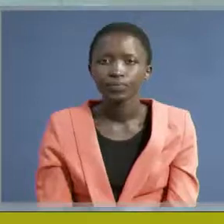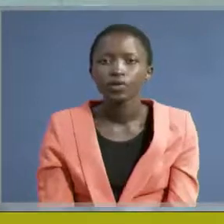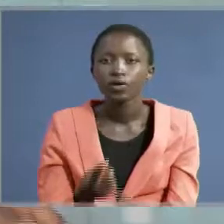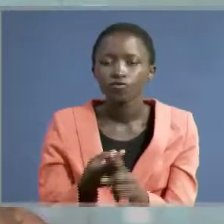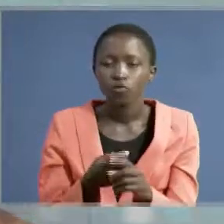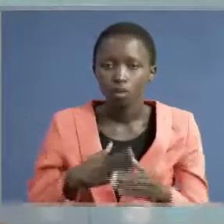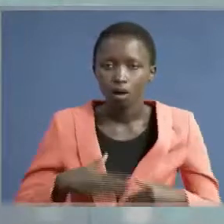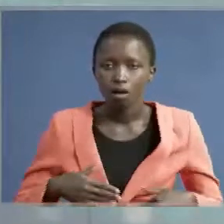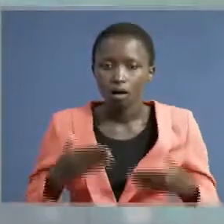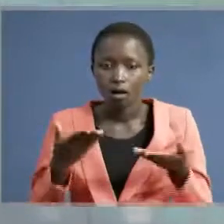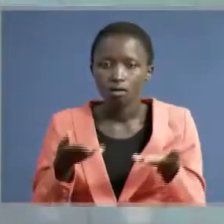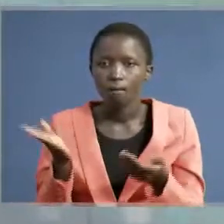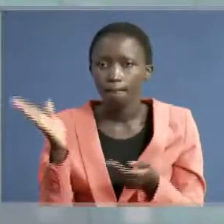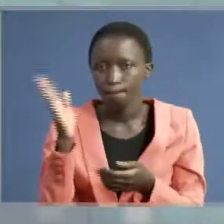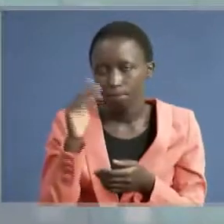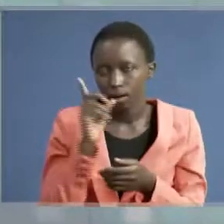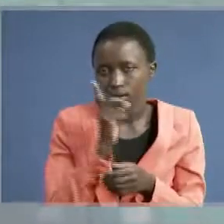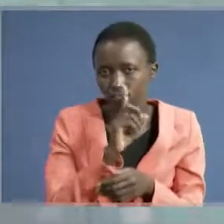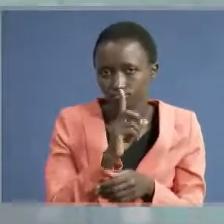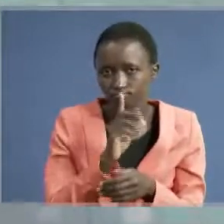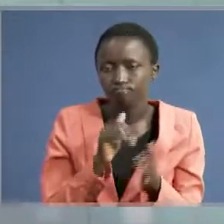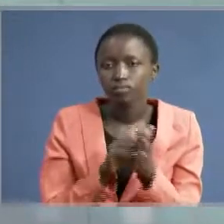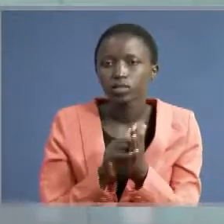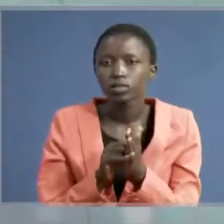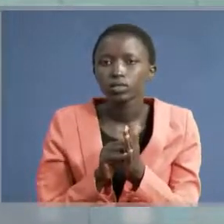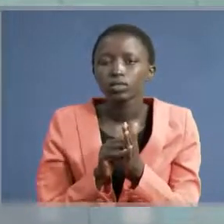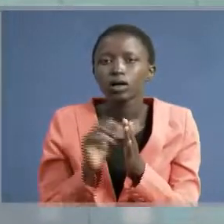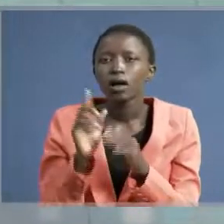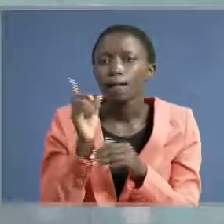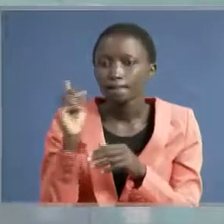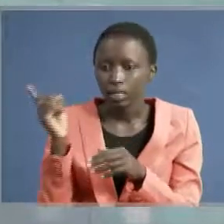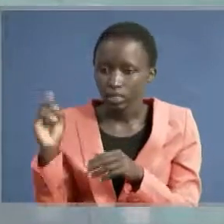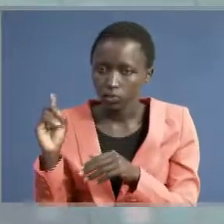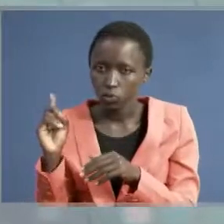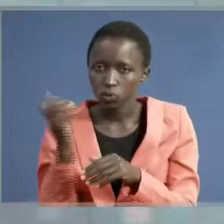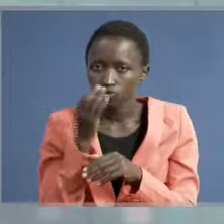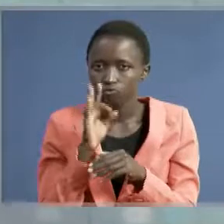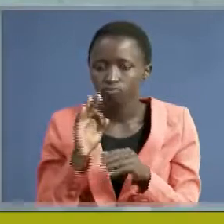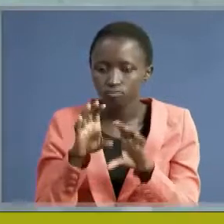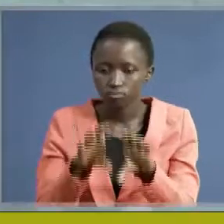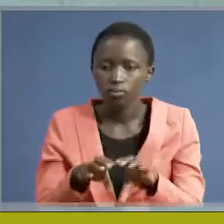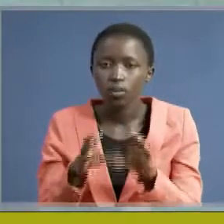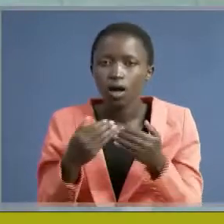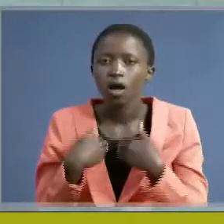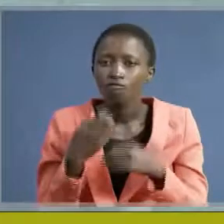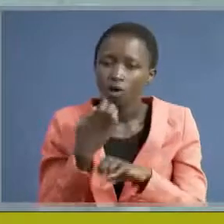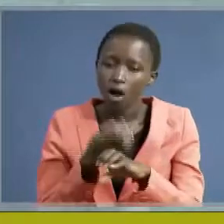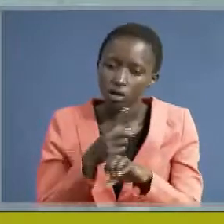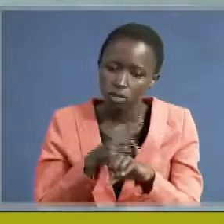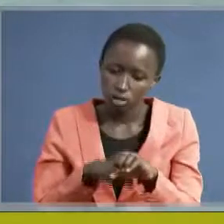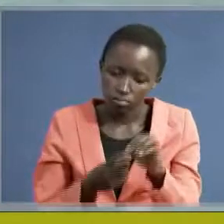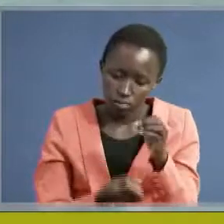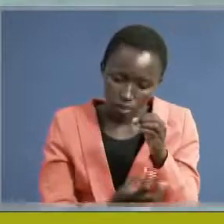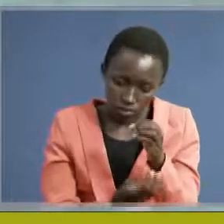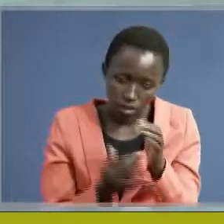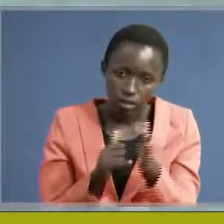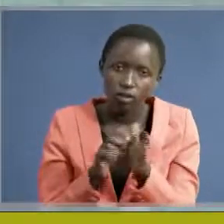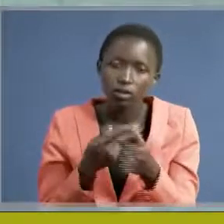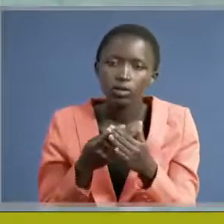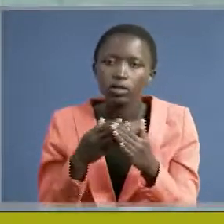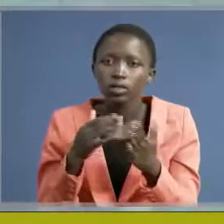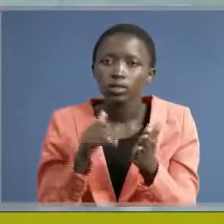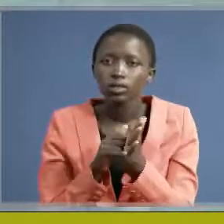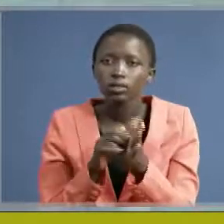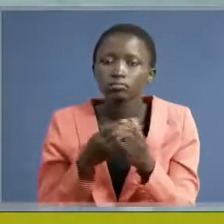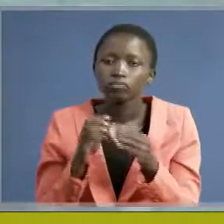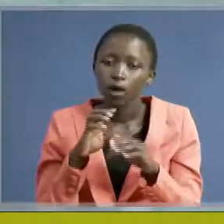Toka Garissa tunarejea hapa jijini ambapo waziri wa kilimo Mwangi Kiunjuri amekuwa na wakati mgumu leo kuifafanulia kamati ya bunge inayohusika